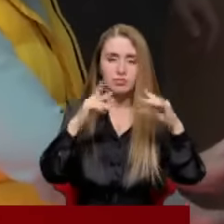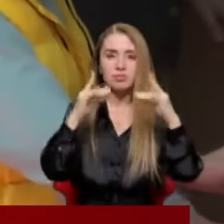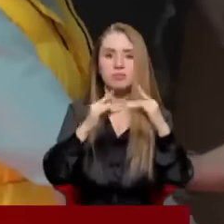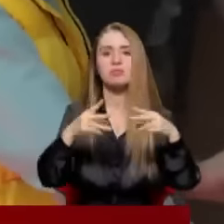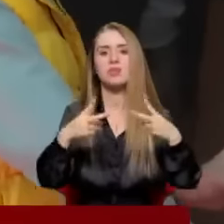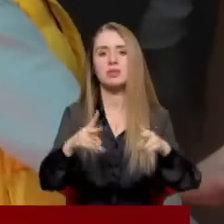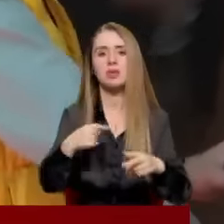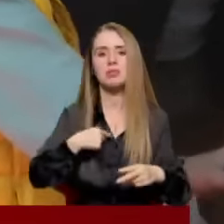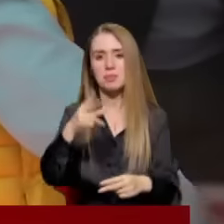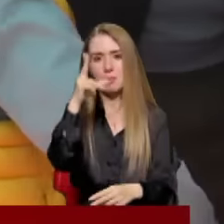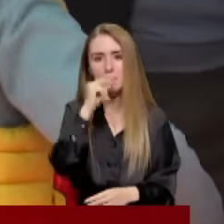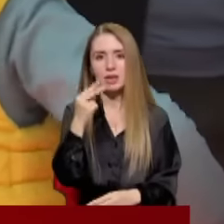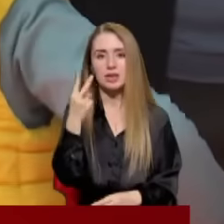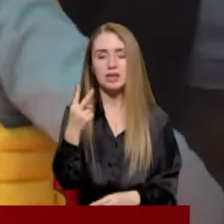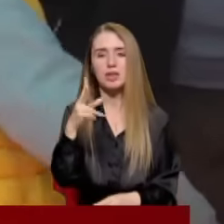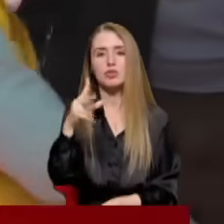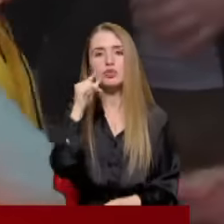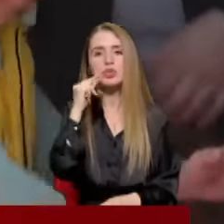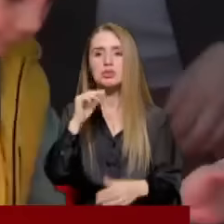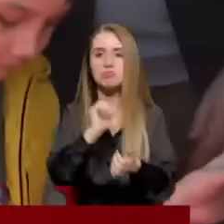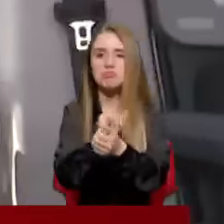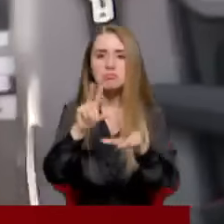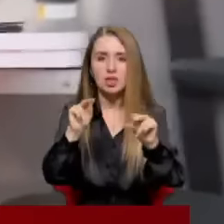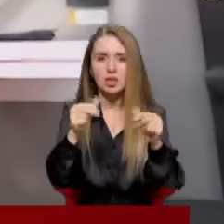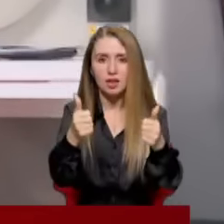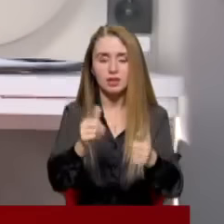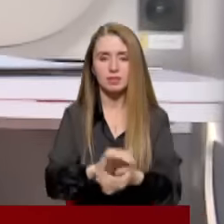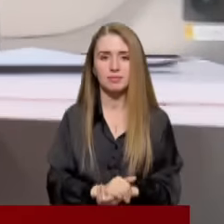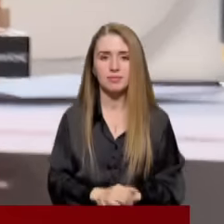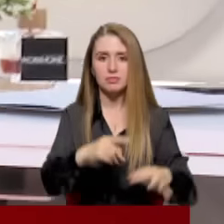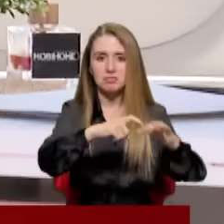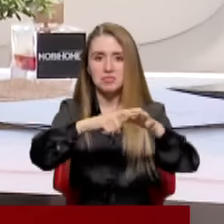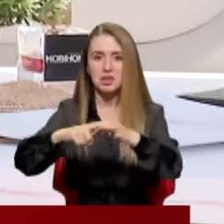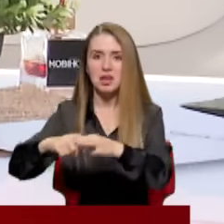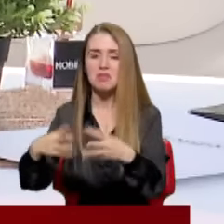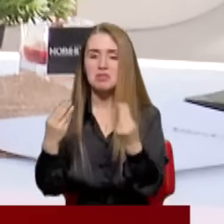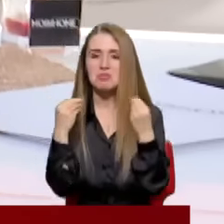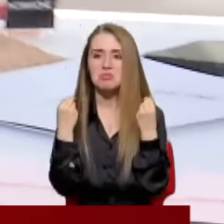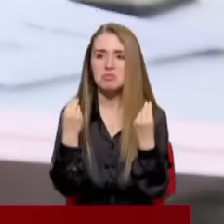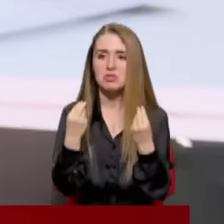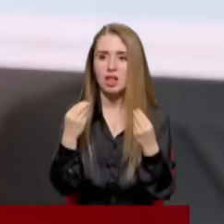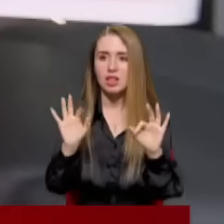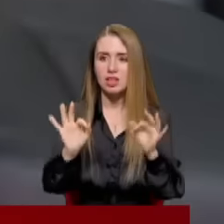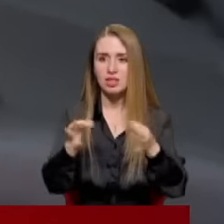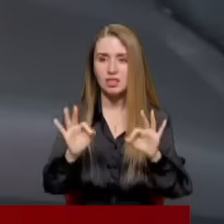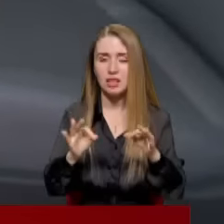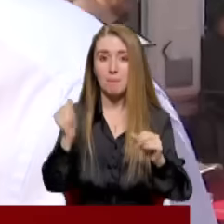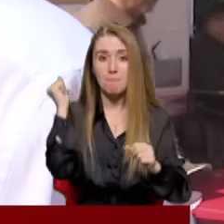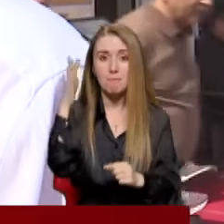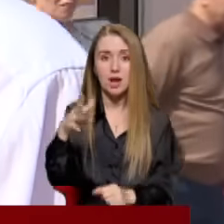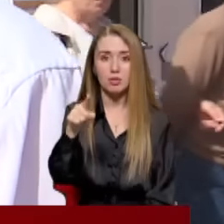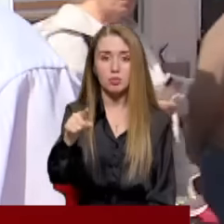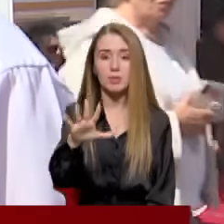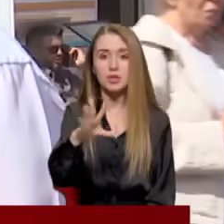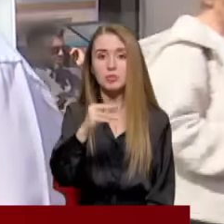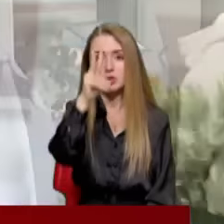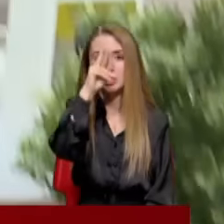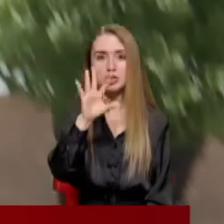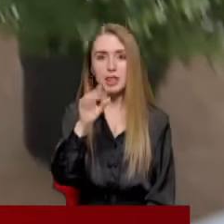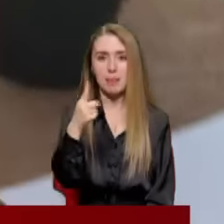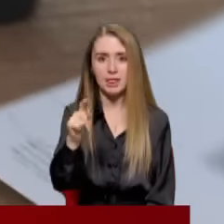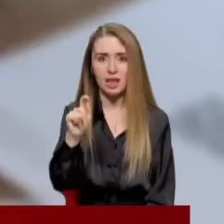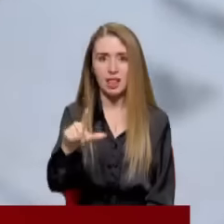çok hoşumuza gitti. 2-3 kişilik bir aile için gayet yeterli gözüküyor. Karavanların yıldızı olarak niteliyoruz biz aracımızı. Ford'un en pahalı karavanı. 5 milyon 250 bin